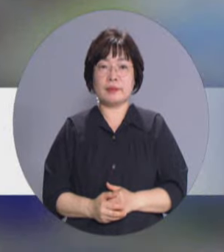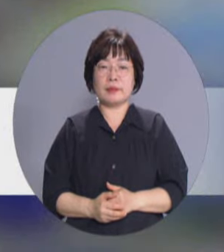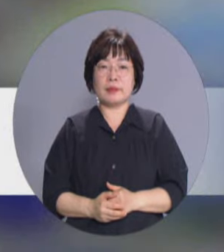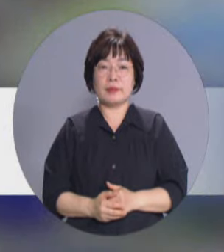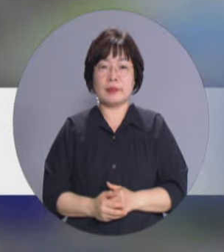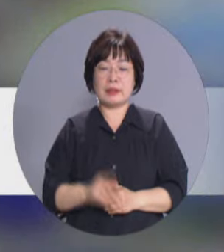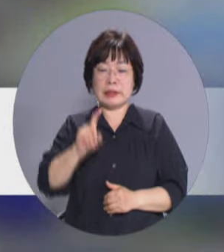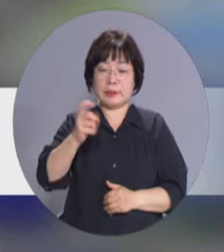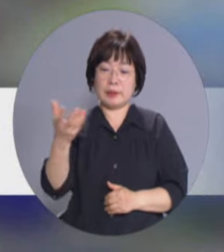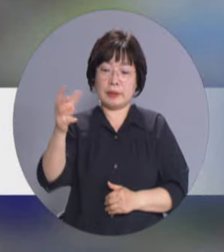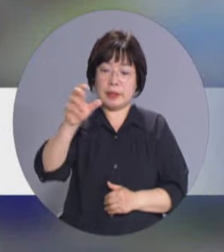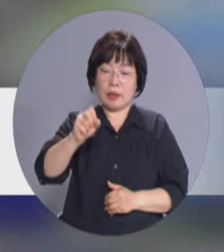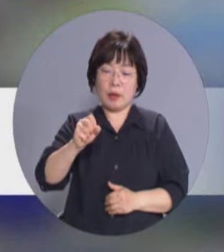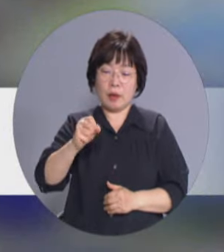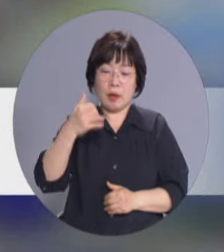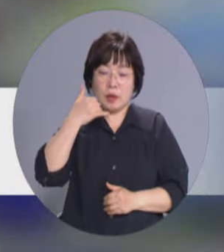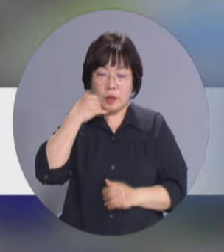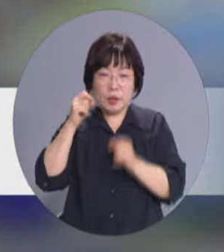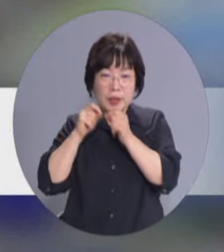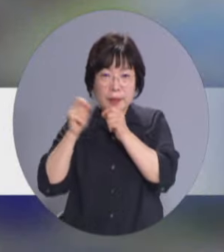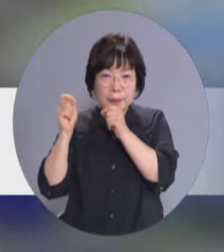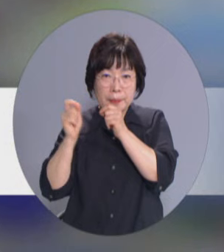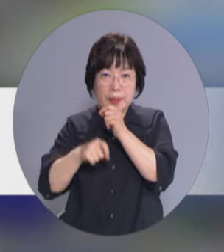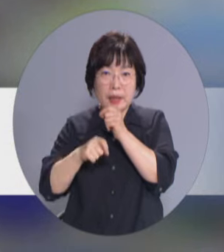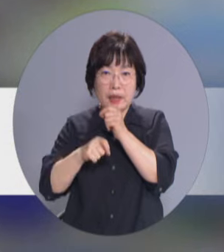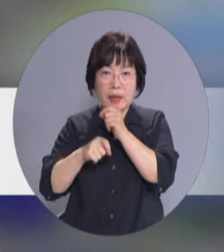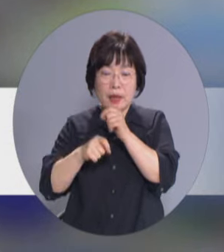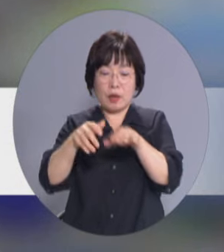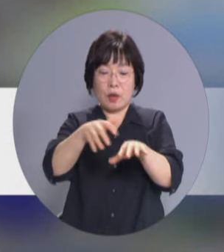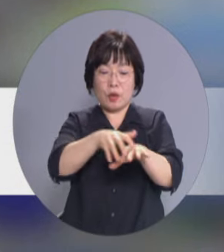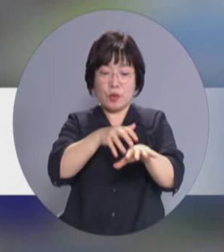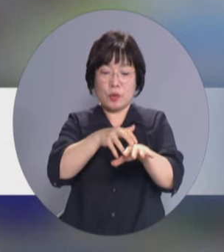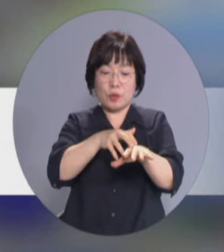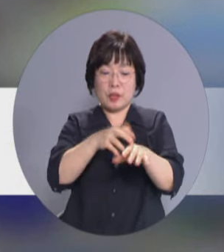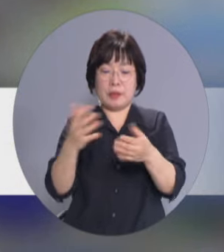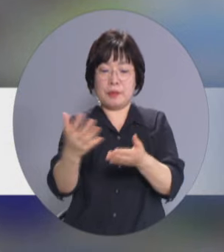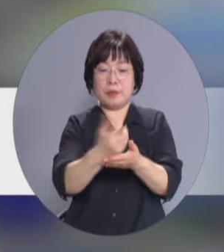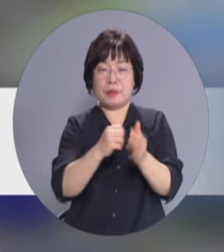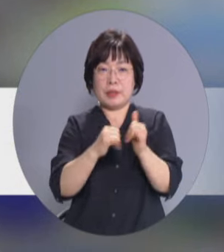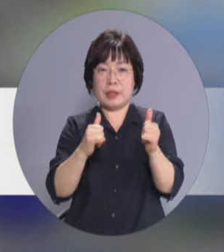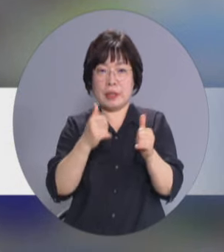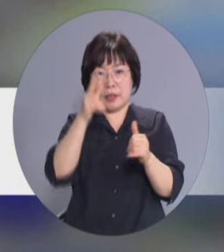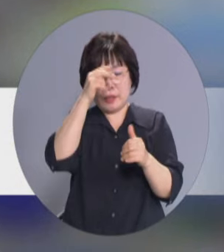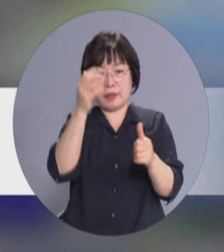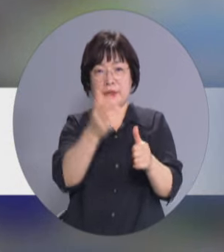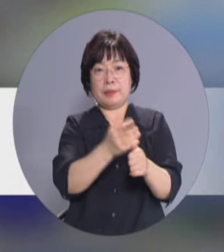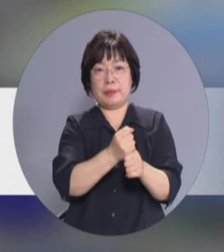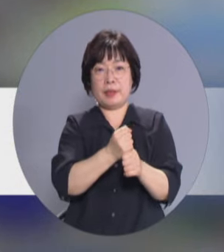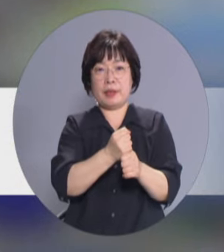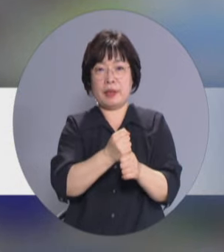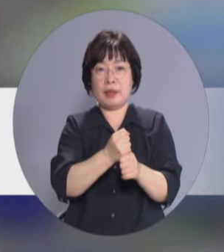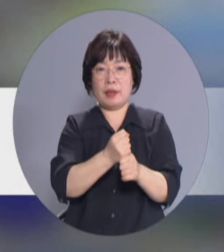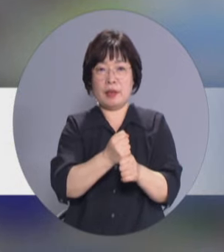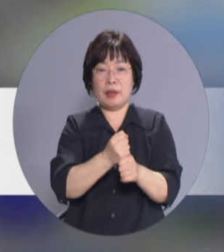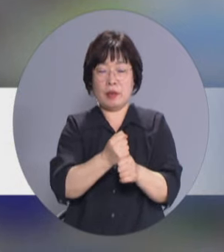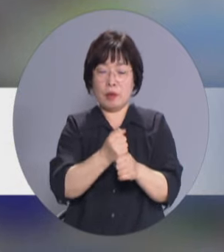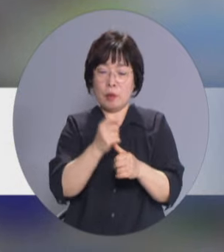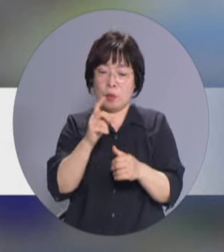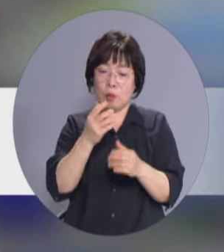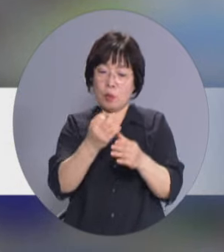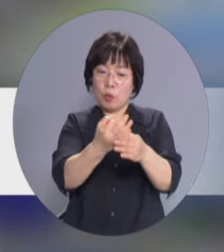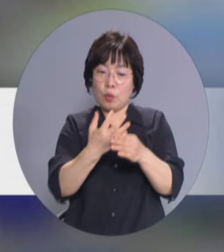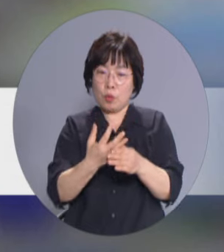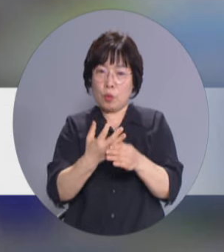11억원 규모에 편취금 가로 채온 보이스피싱 조직의 수거 책이 경찰에 붙잡혔습니다 고액의 현금을